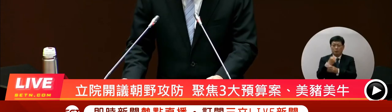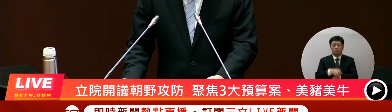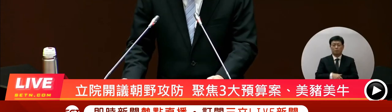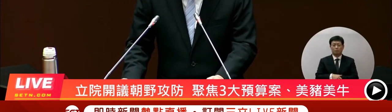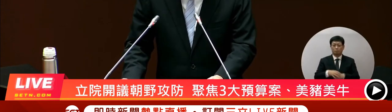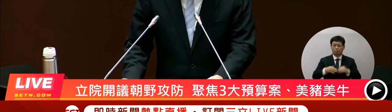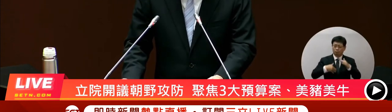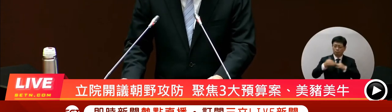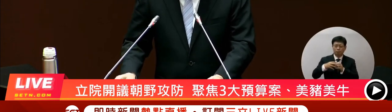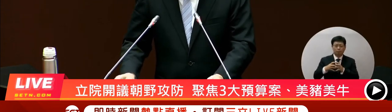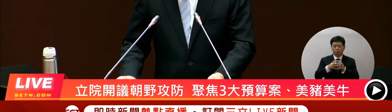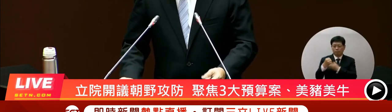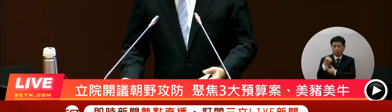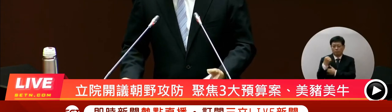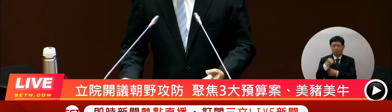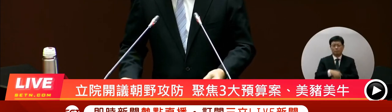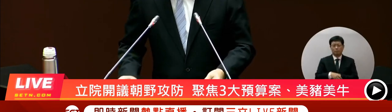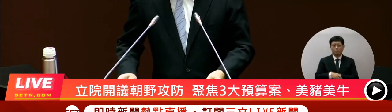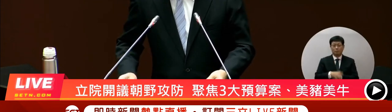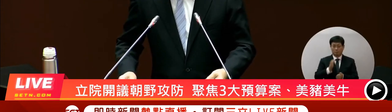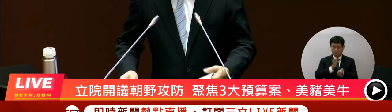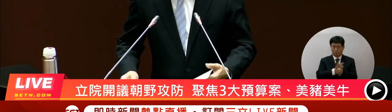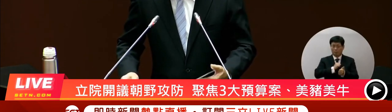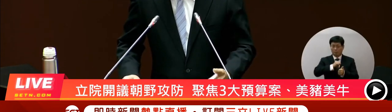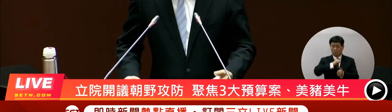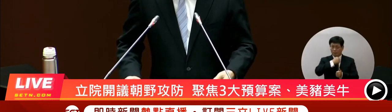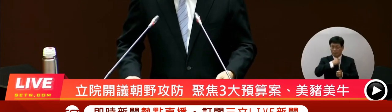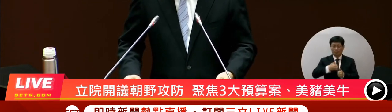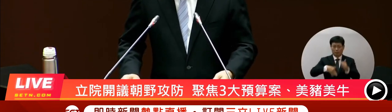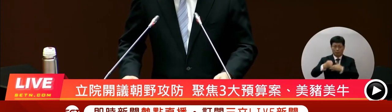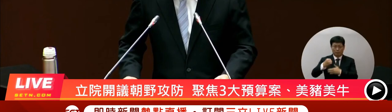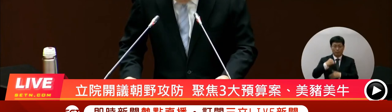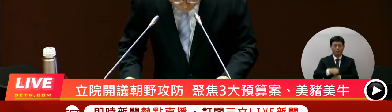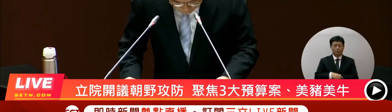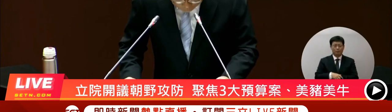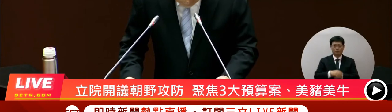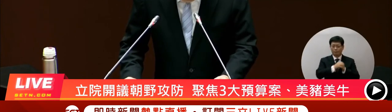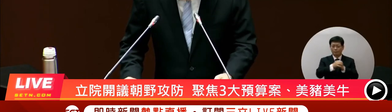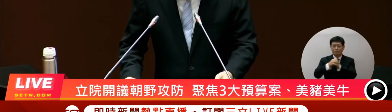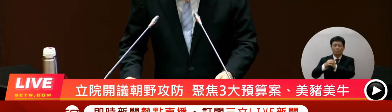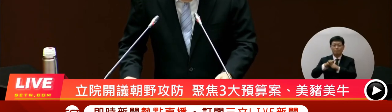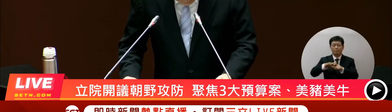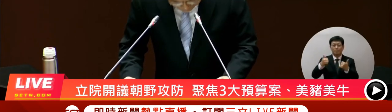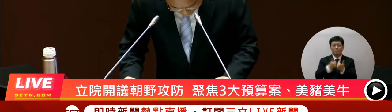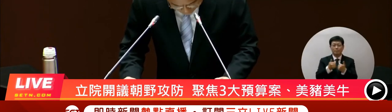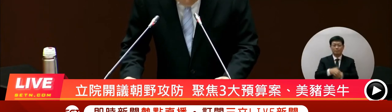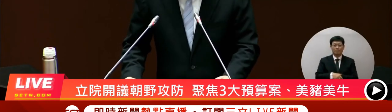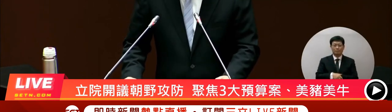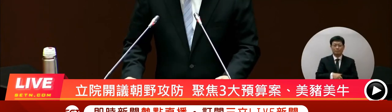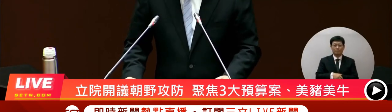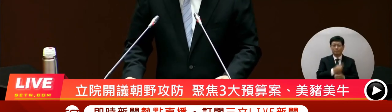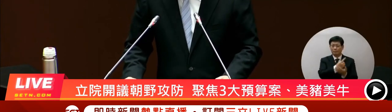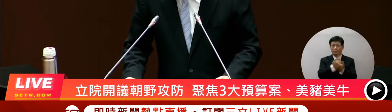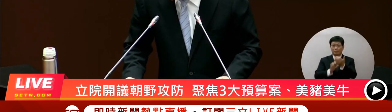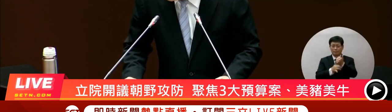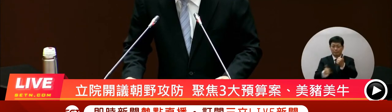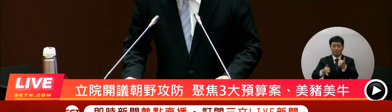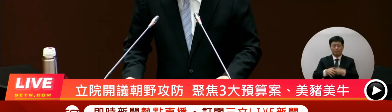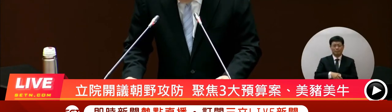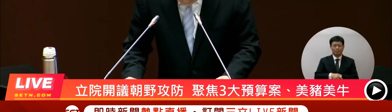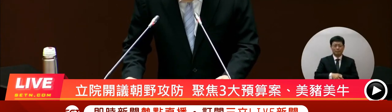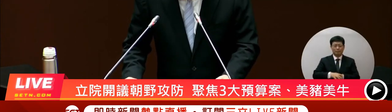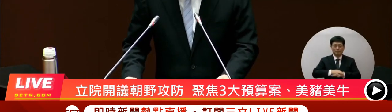一起努力，让国家更有力。祝大会各位委员先